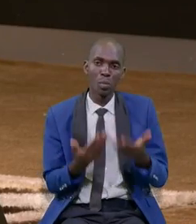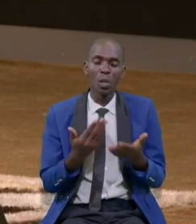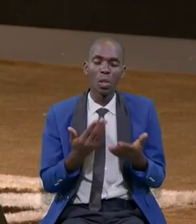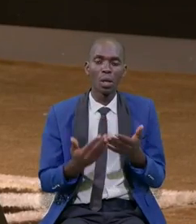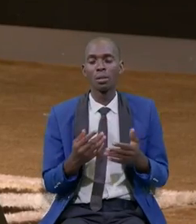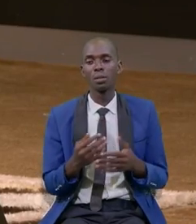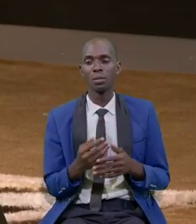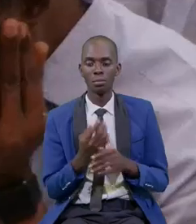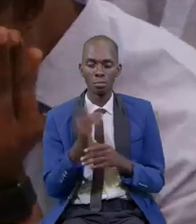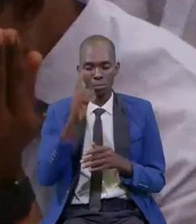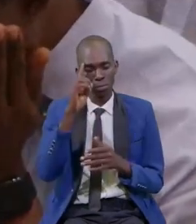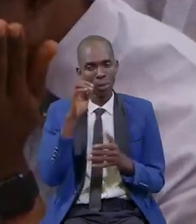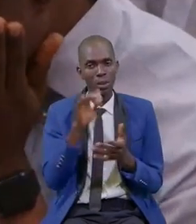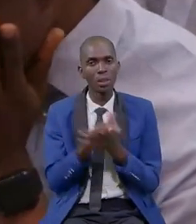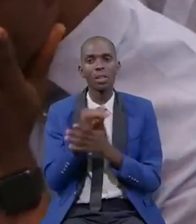lui.